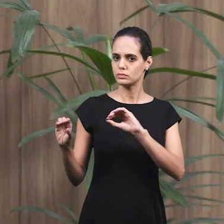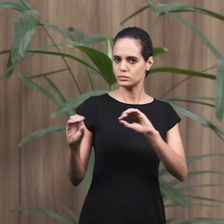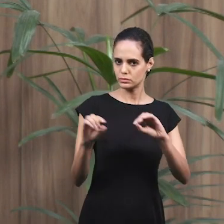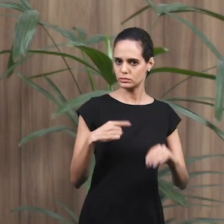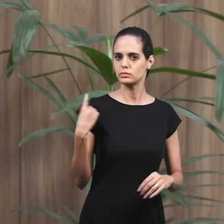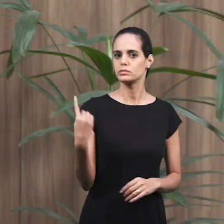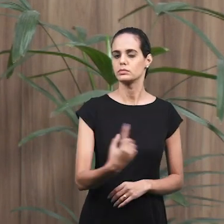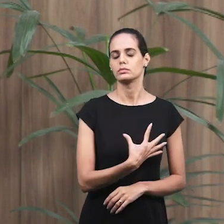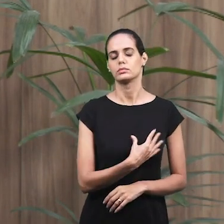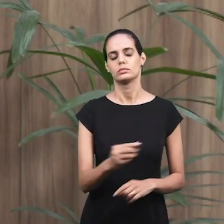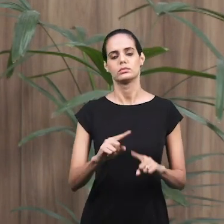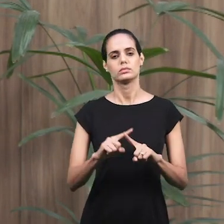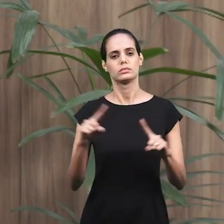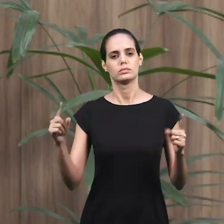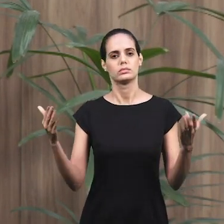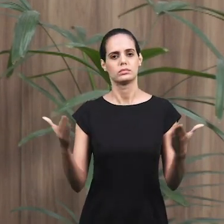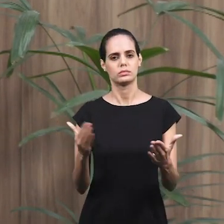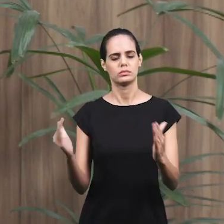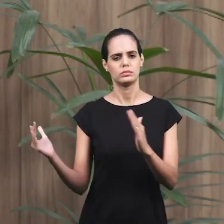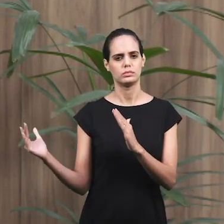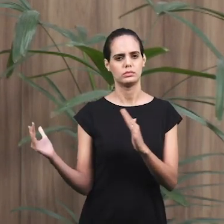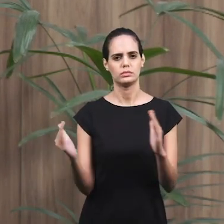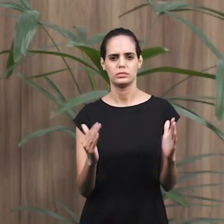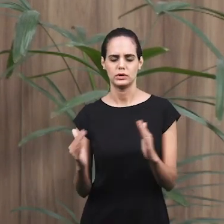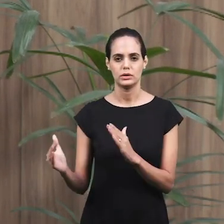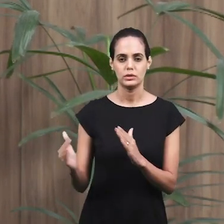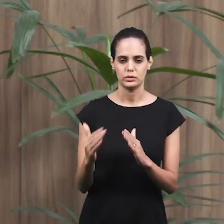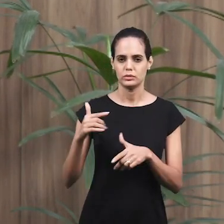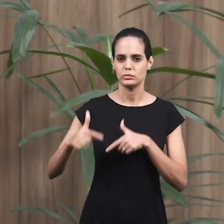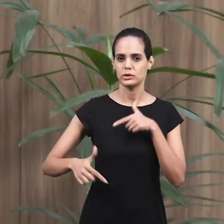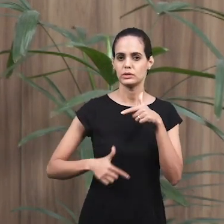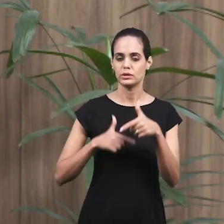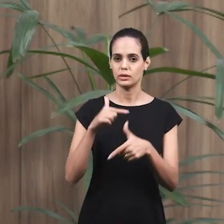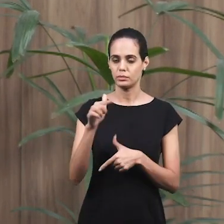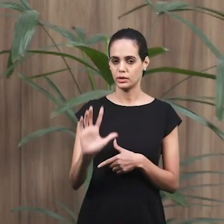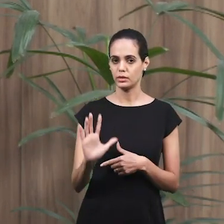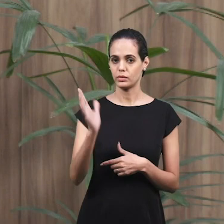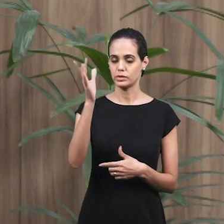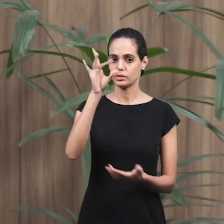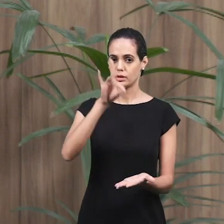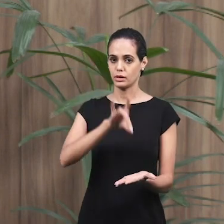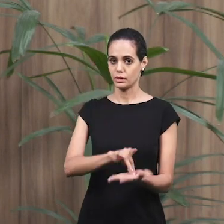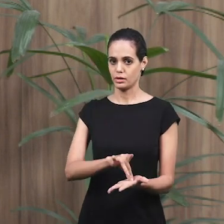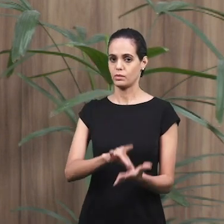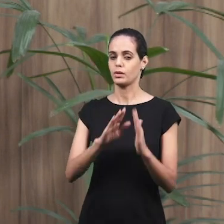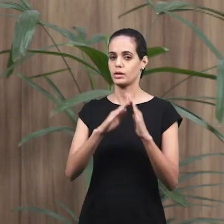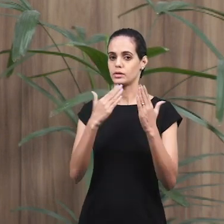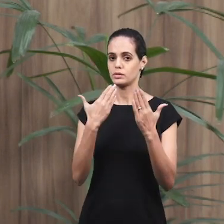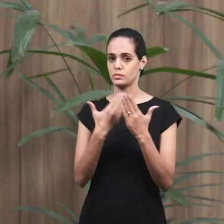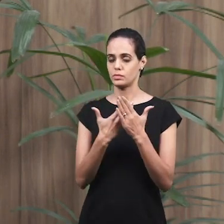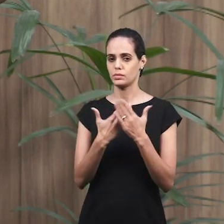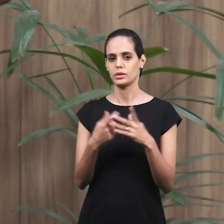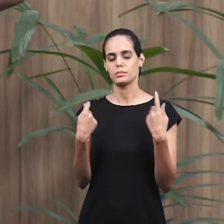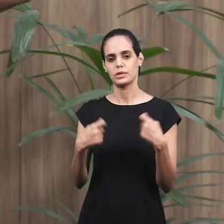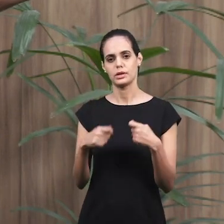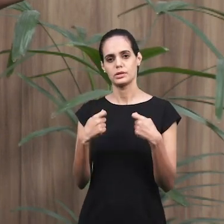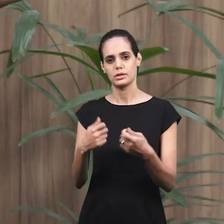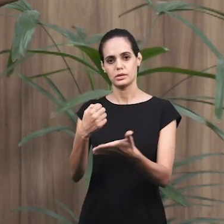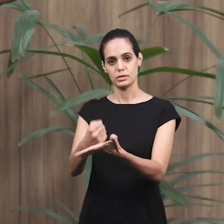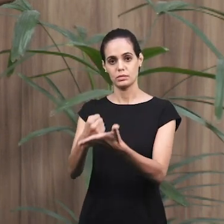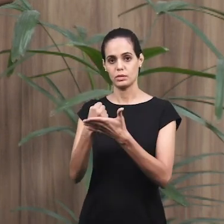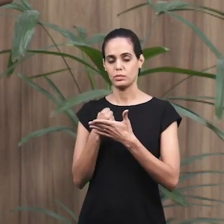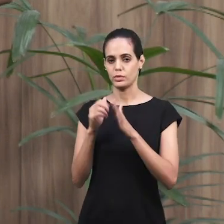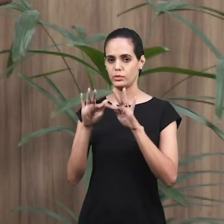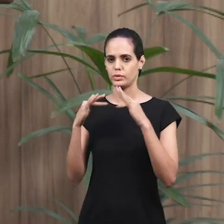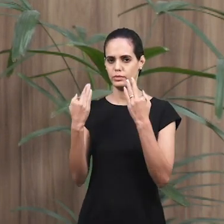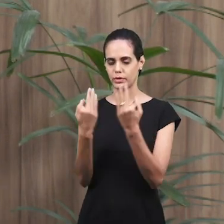ce moment, afin que ce travail se passe, les écoles ont besoin de notre participation. Par rapport aux familles, nous voyons